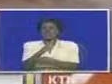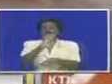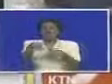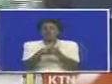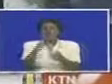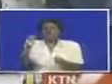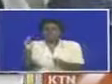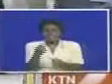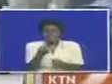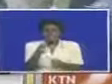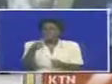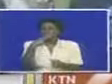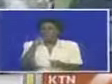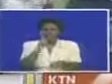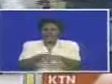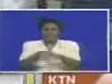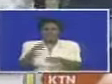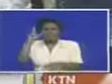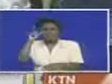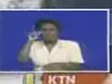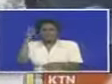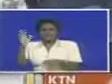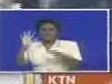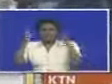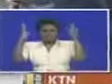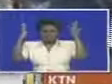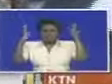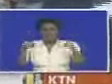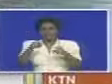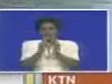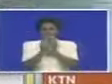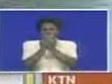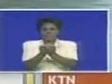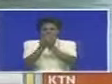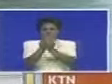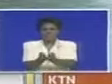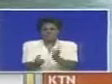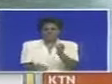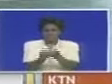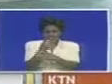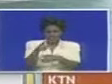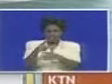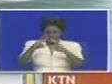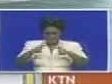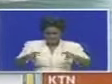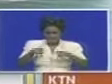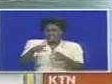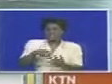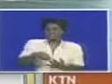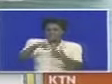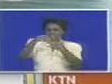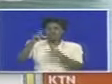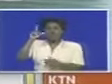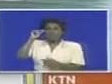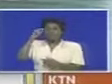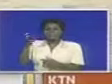Kenya. Waliyesema haya bandarini Mombasa katika sherehe ya uzinduzi wa meli RV Mtafiti ambayo ni meli ya kipekee katika pwani ya